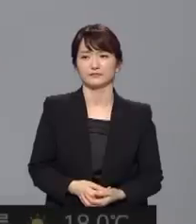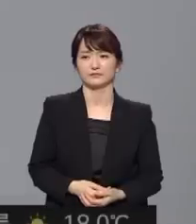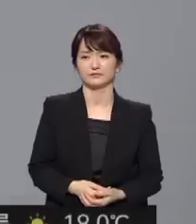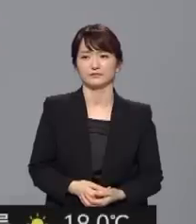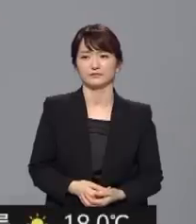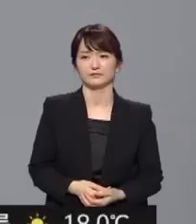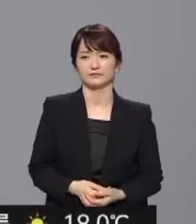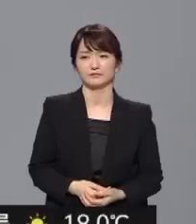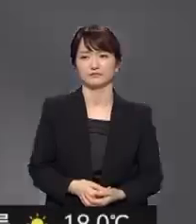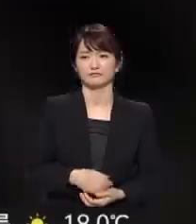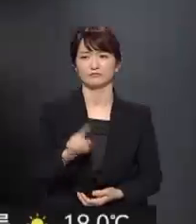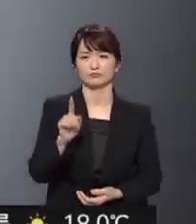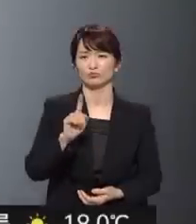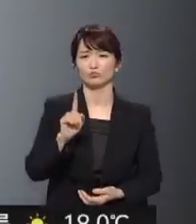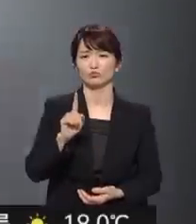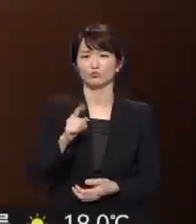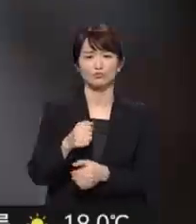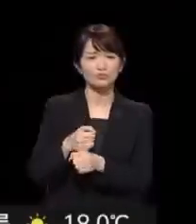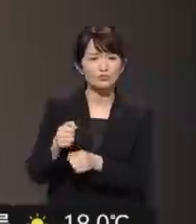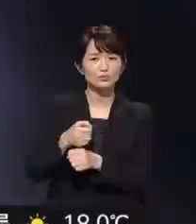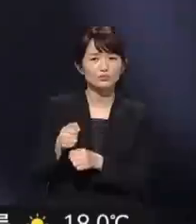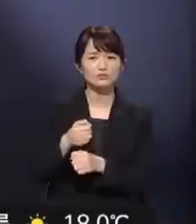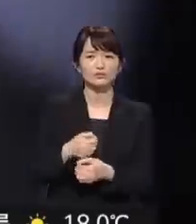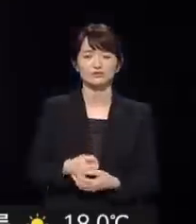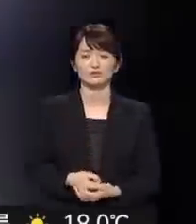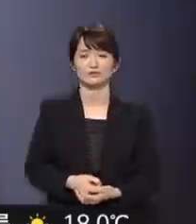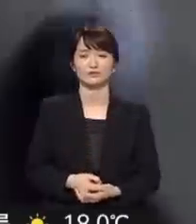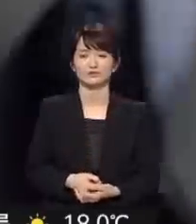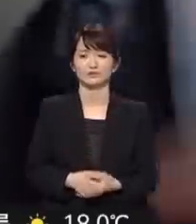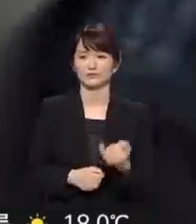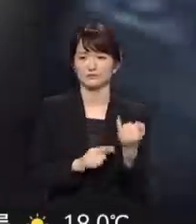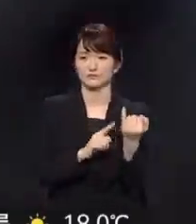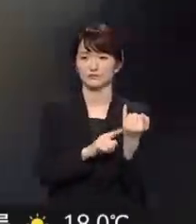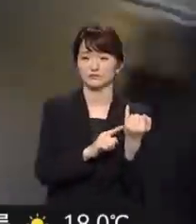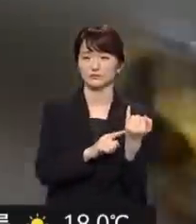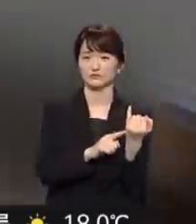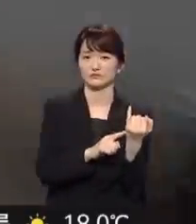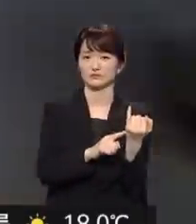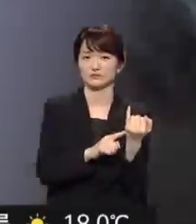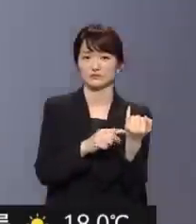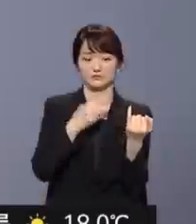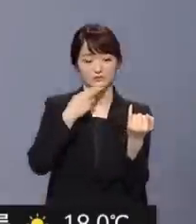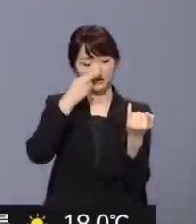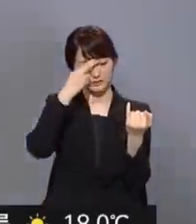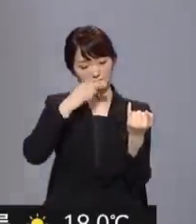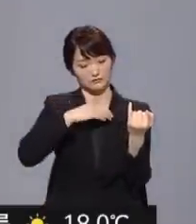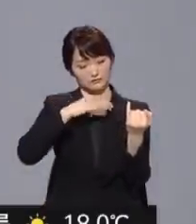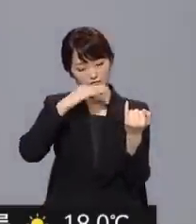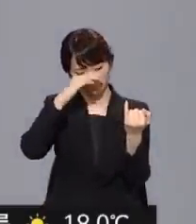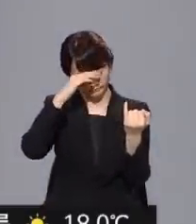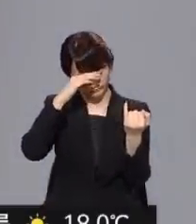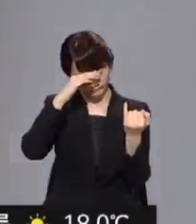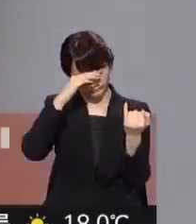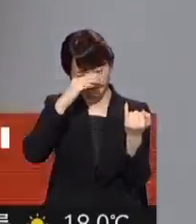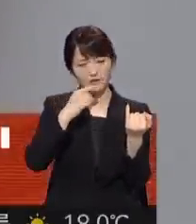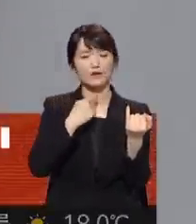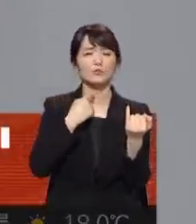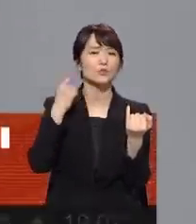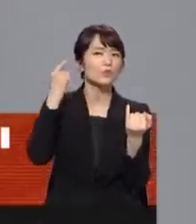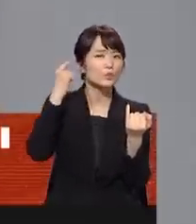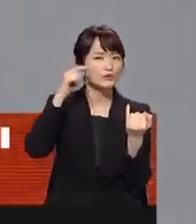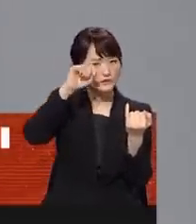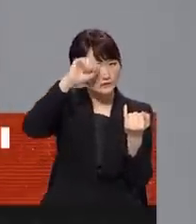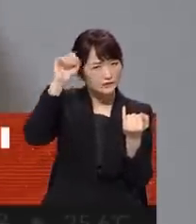정말 어이가 없네. 와. 이게 무슨, 좀 황당합니다. 네, 딱 봐도 여성이 좀 술에 취한 목소리입니다. 이 새벽